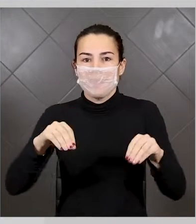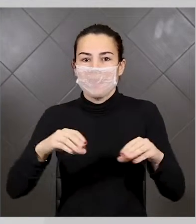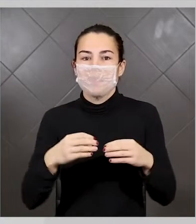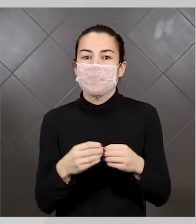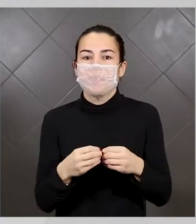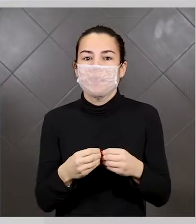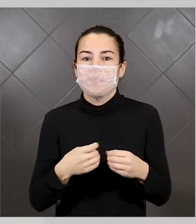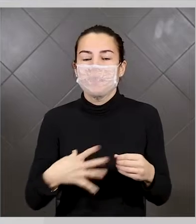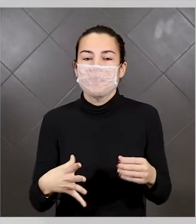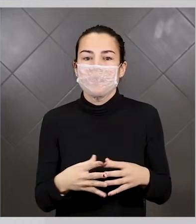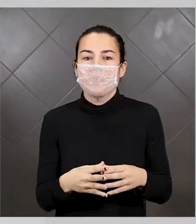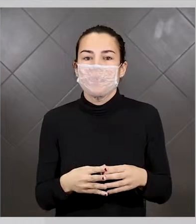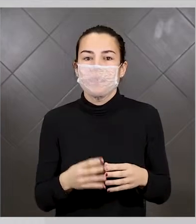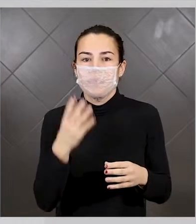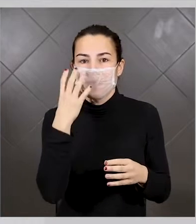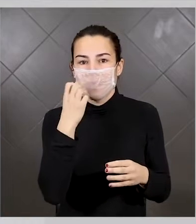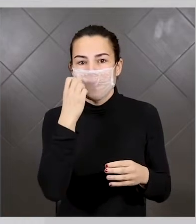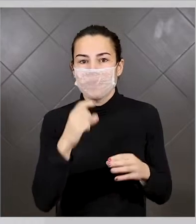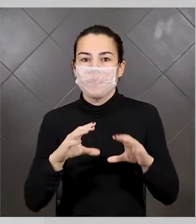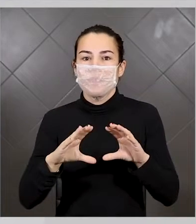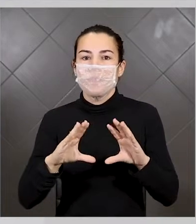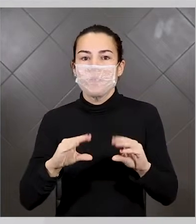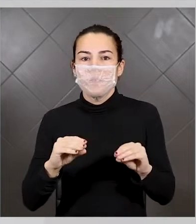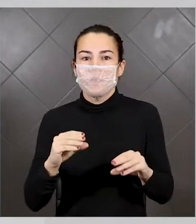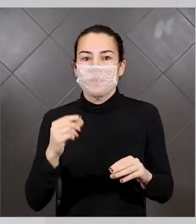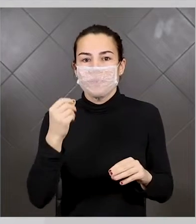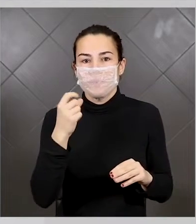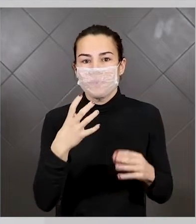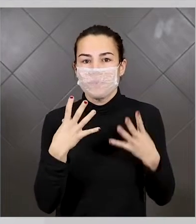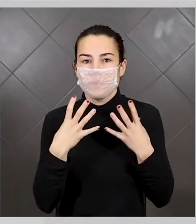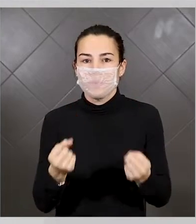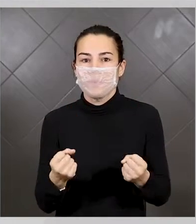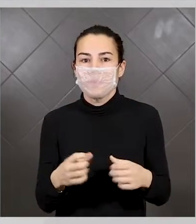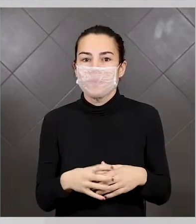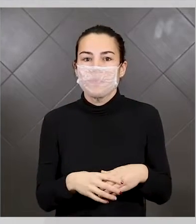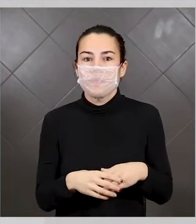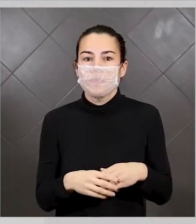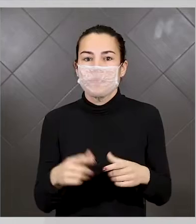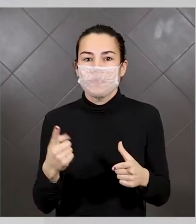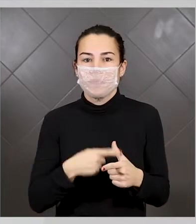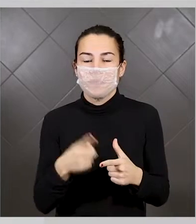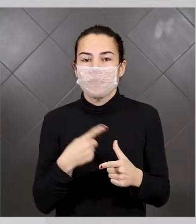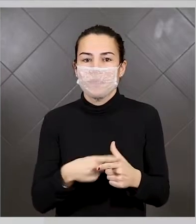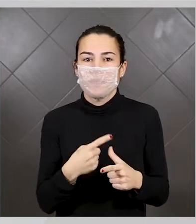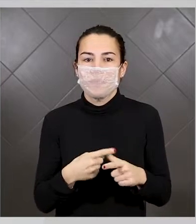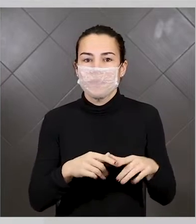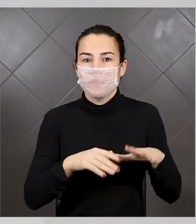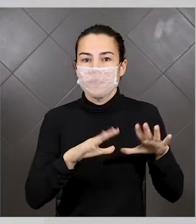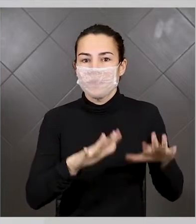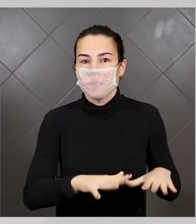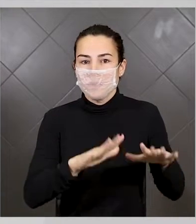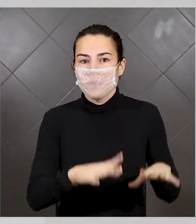crua. I després d'una coca de patata mullada, que la coca de patata és un